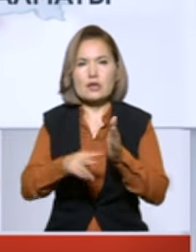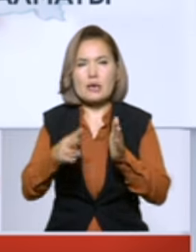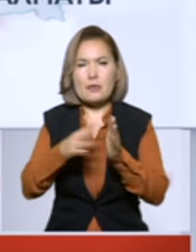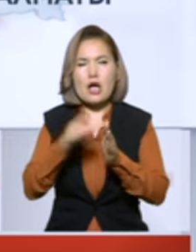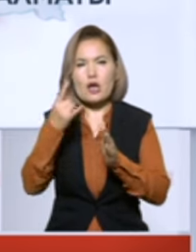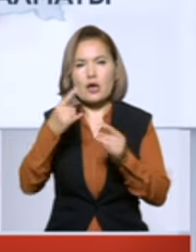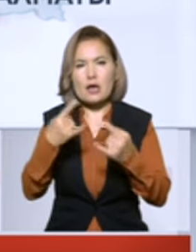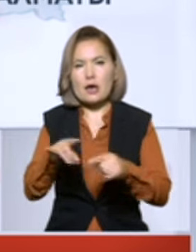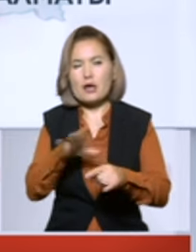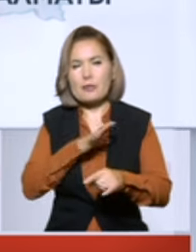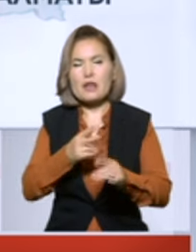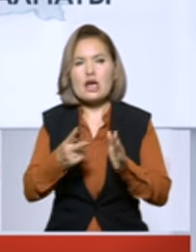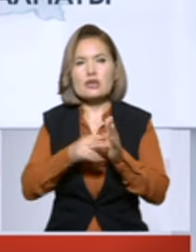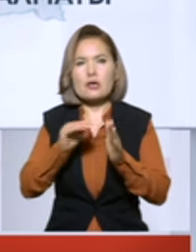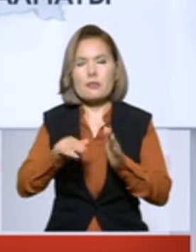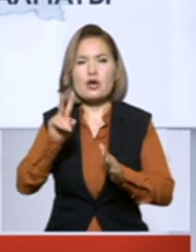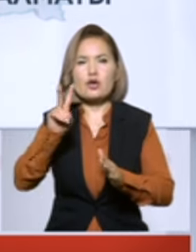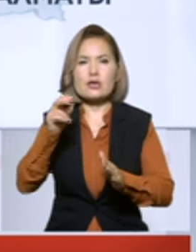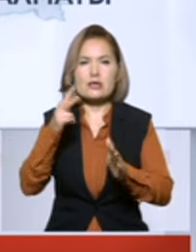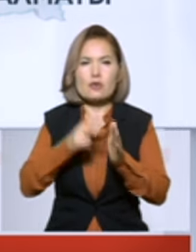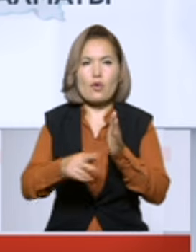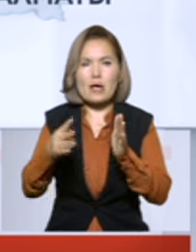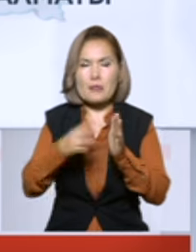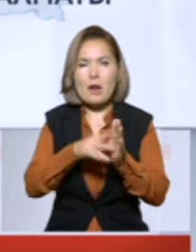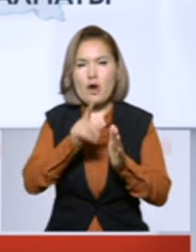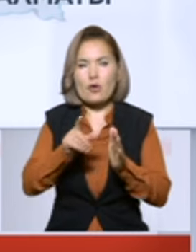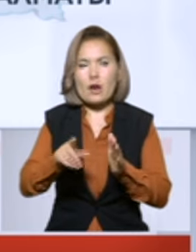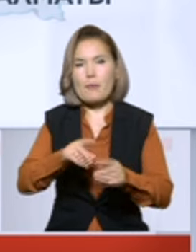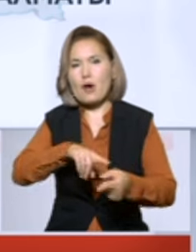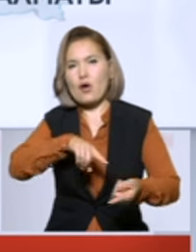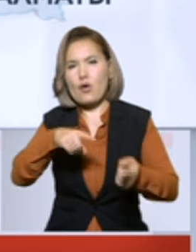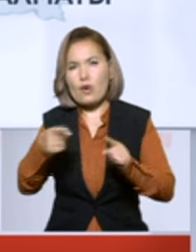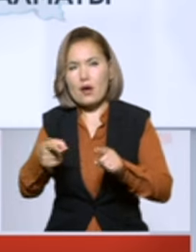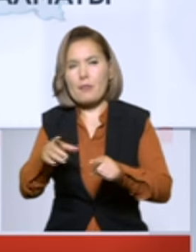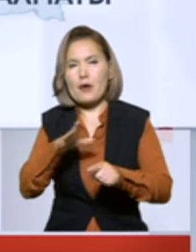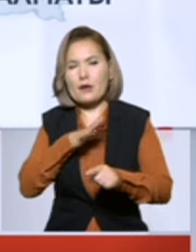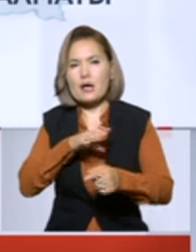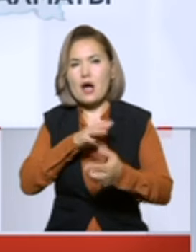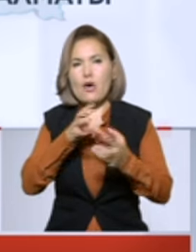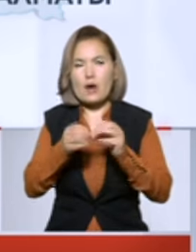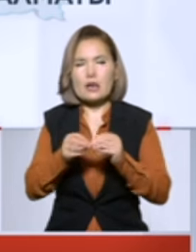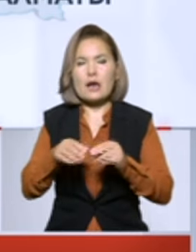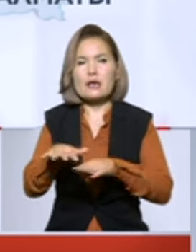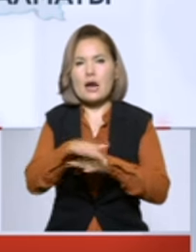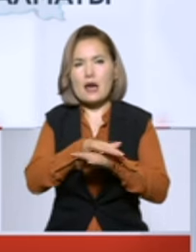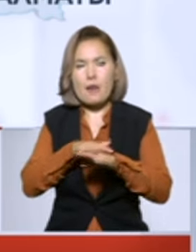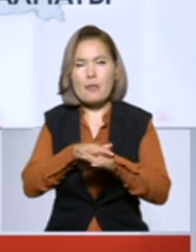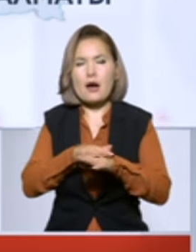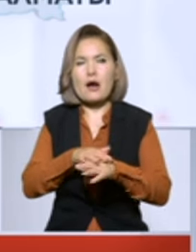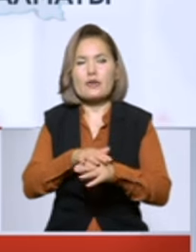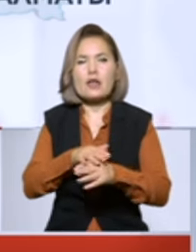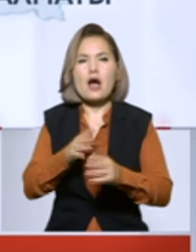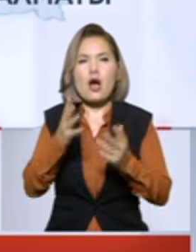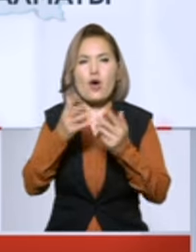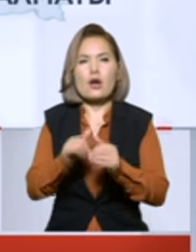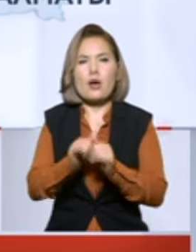118579 сәби дүниеге келсе, 7289 адам көші-қон есебінен қосылған. Халық